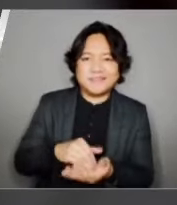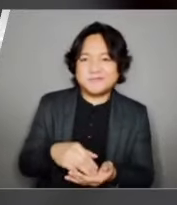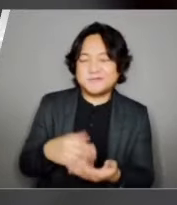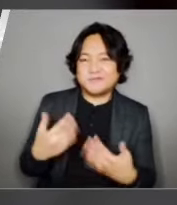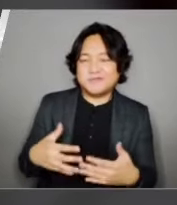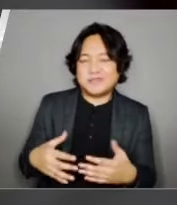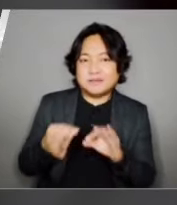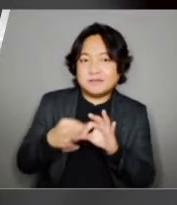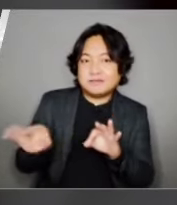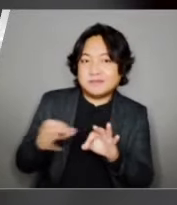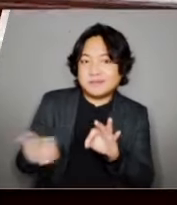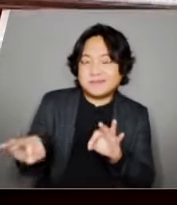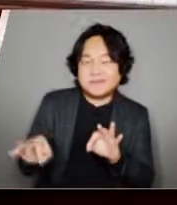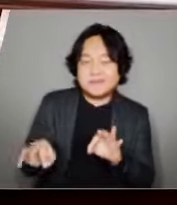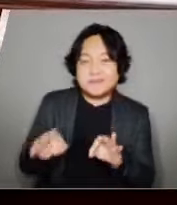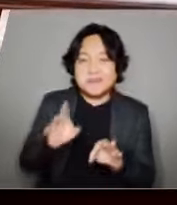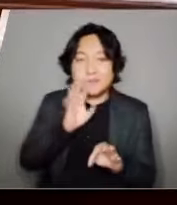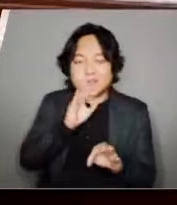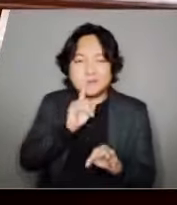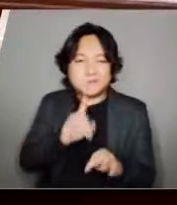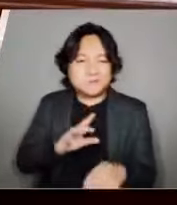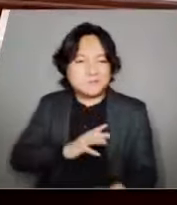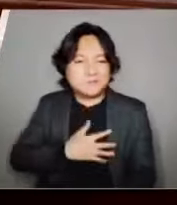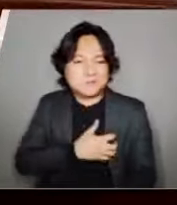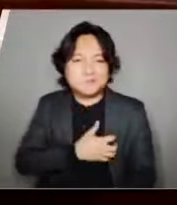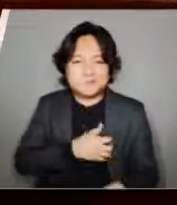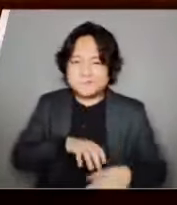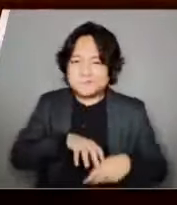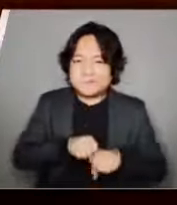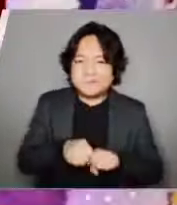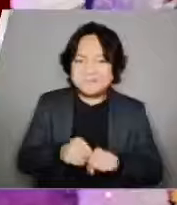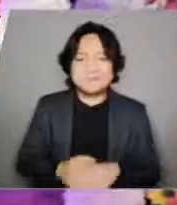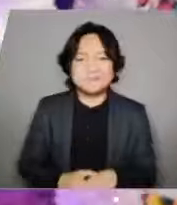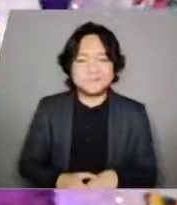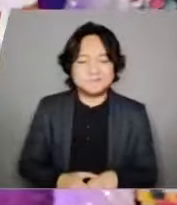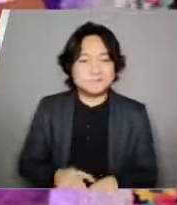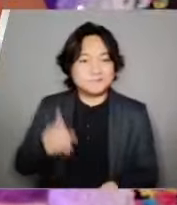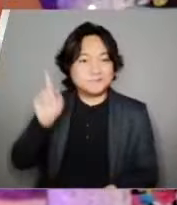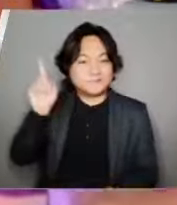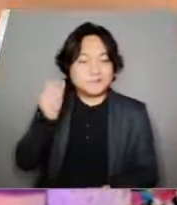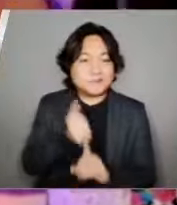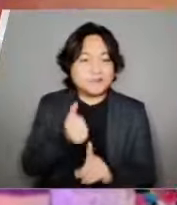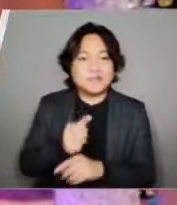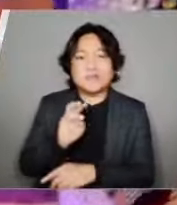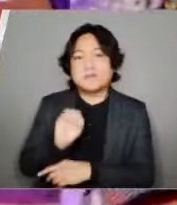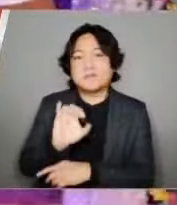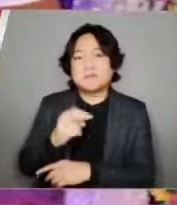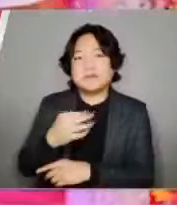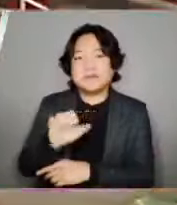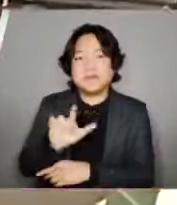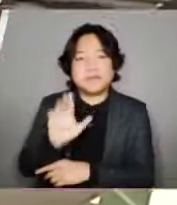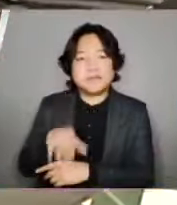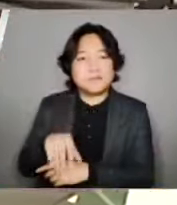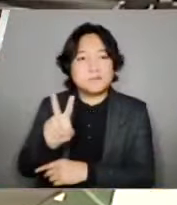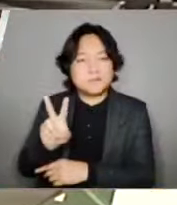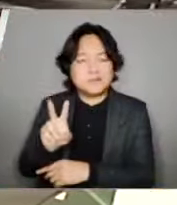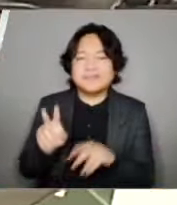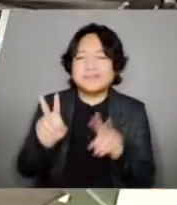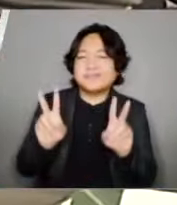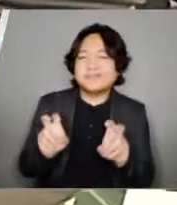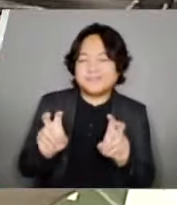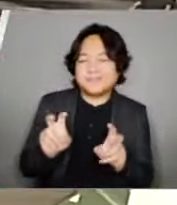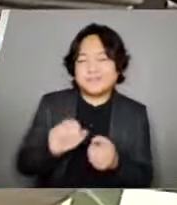and heartbreaking. Mismong si Kapuso comedy genius Michael V aka Bini may jowa na ang sumulat